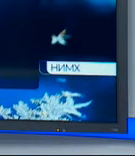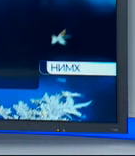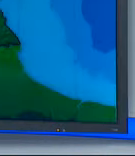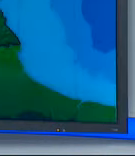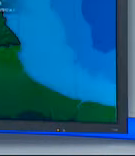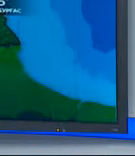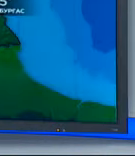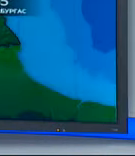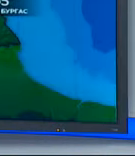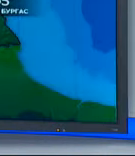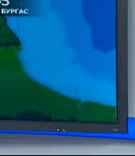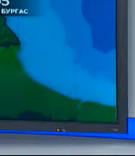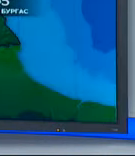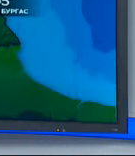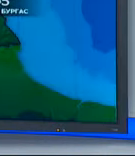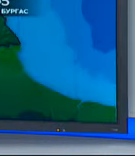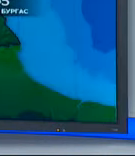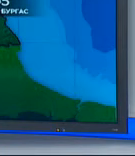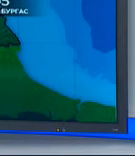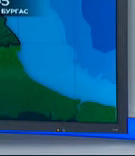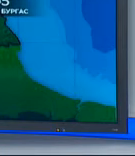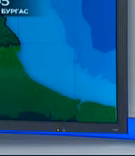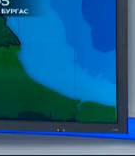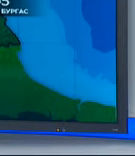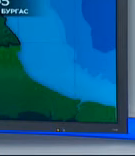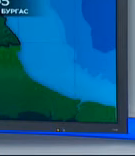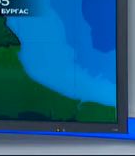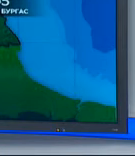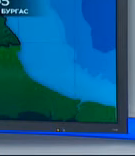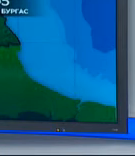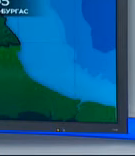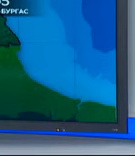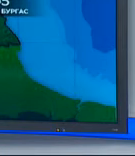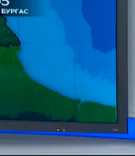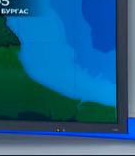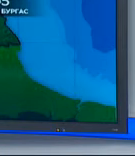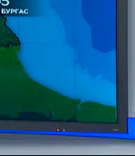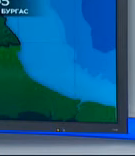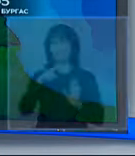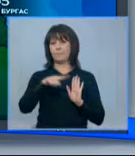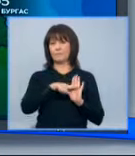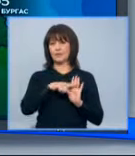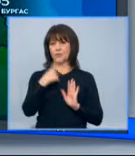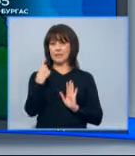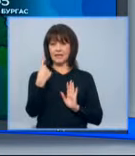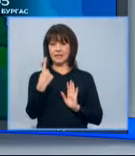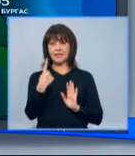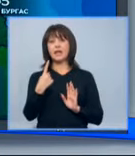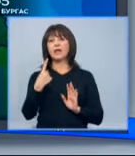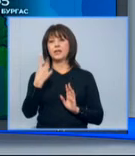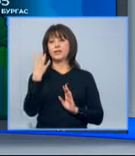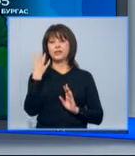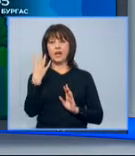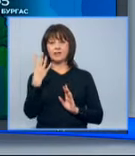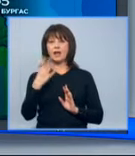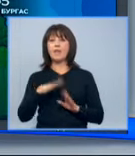покривка. Вятърът ще е слаб до умерен от изток-северо-изток. Минималните температури ще бъдат между минус 1 и 4 градуса,